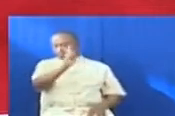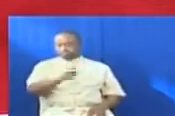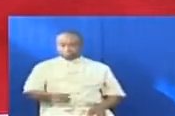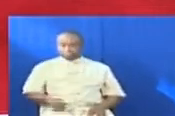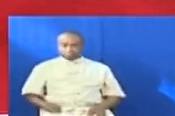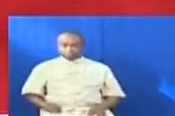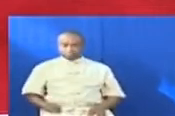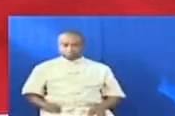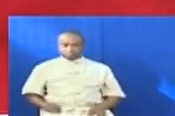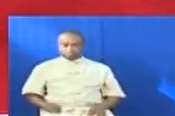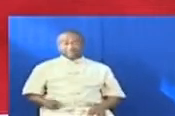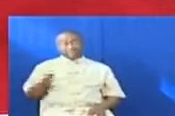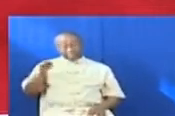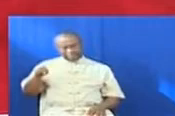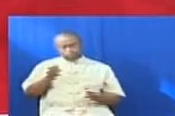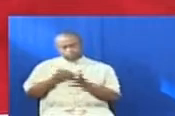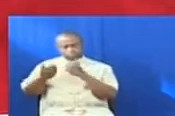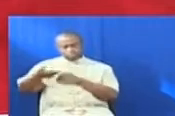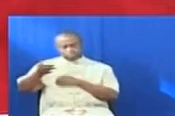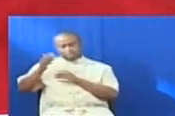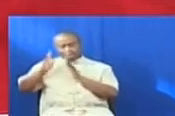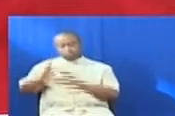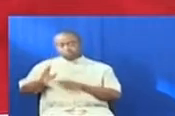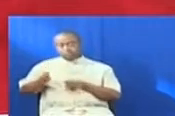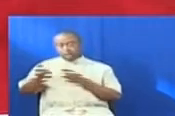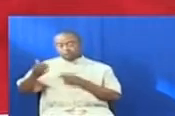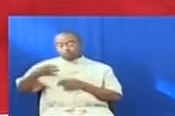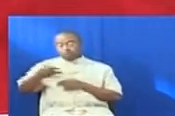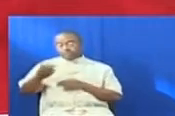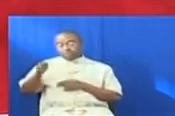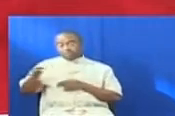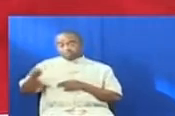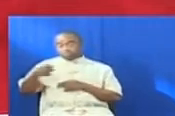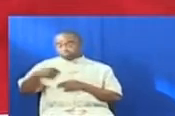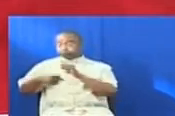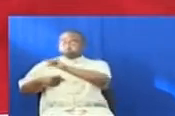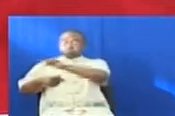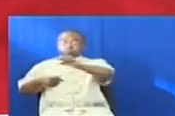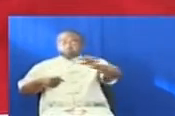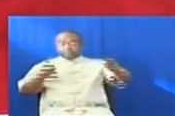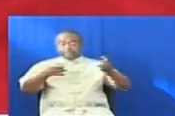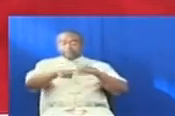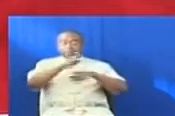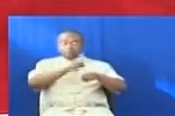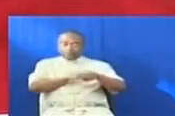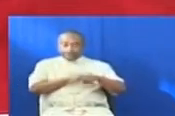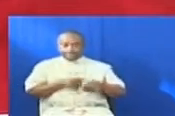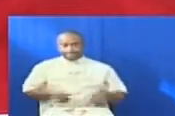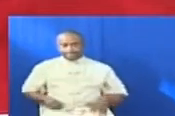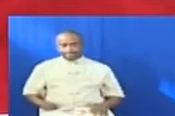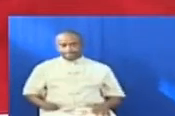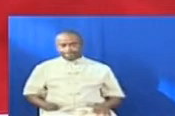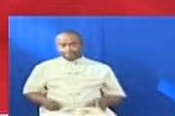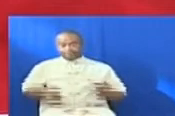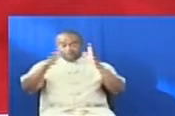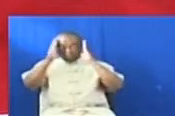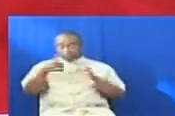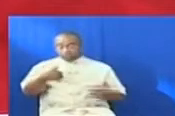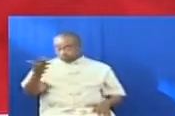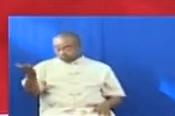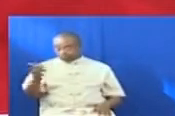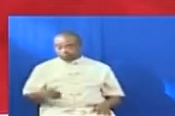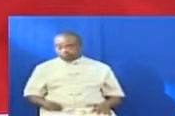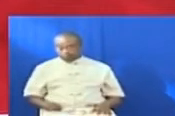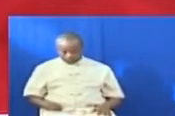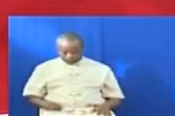hoja zinatokana na serikali kuu au wizara yetu ya fedha kutokupeleka hizo fedha inavyopaswa. Mheshimiwa naibu spika, hoja nyingine